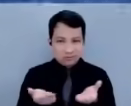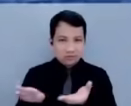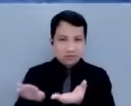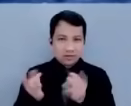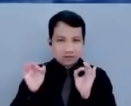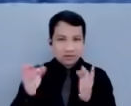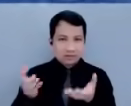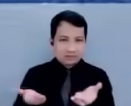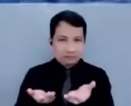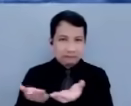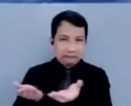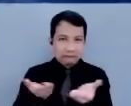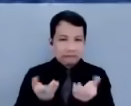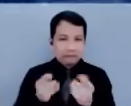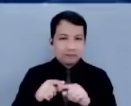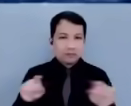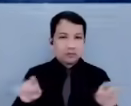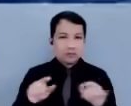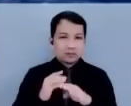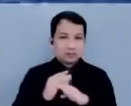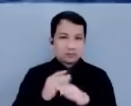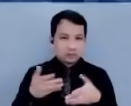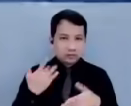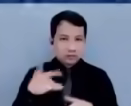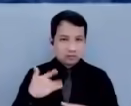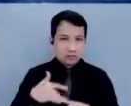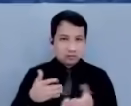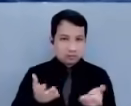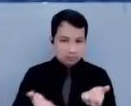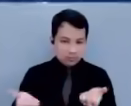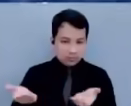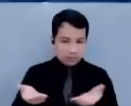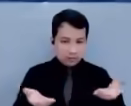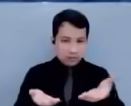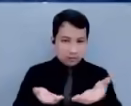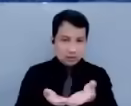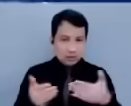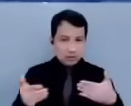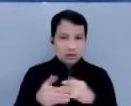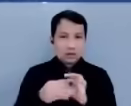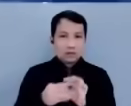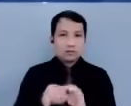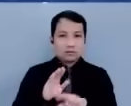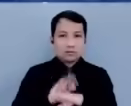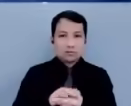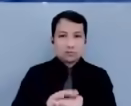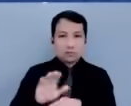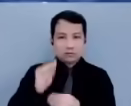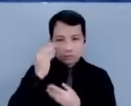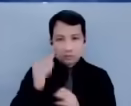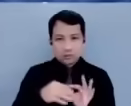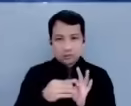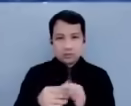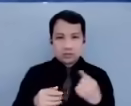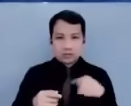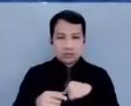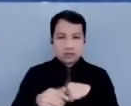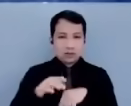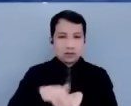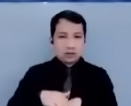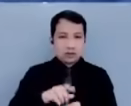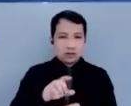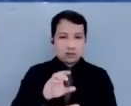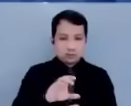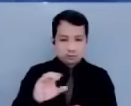kay Powell, estratehiya ng China na kuyugin ang mga barko ng Pilipinas. Senyales daw ito na wala silang balak bitawan ang mga inuokupan